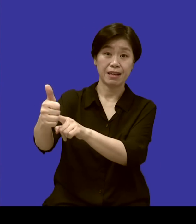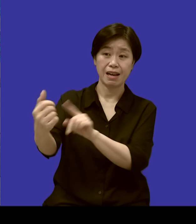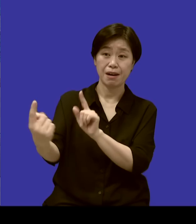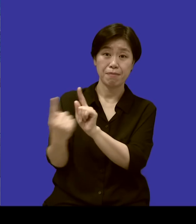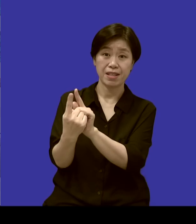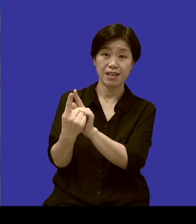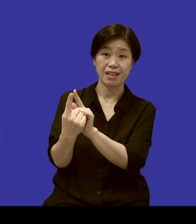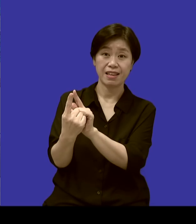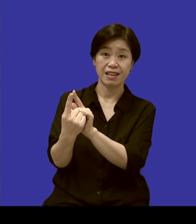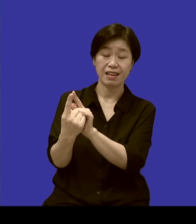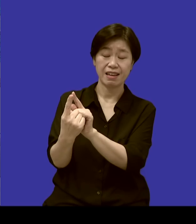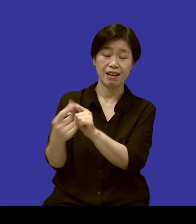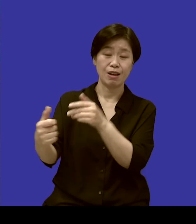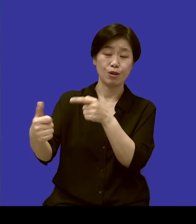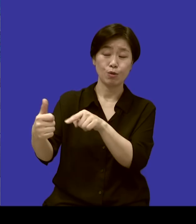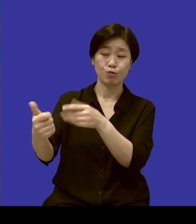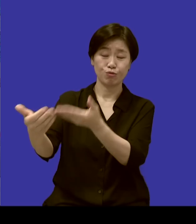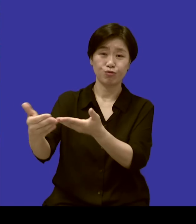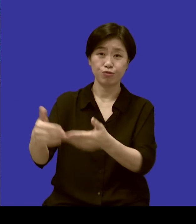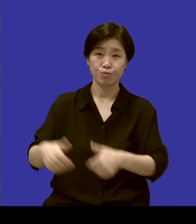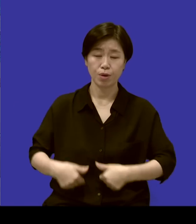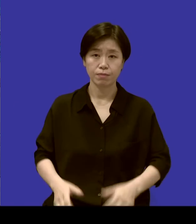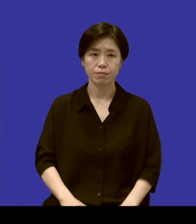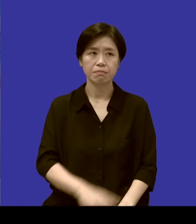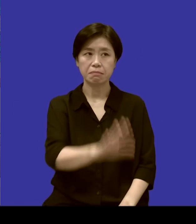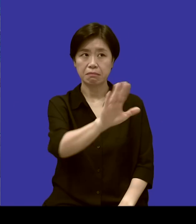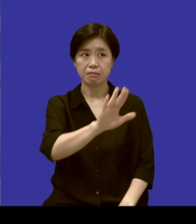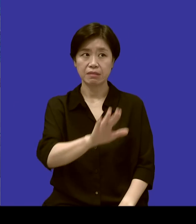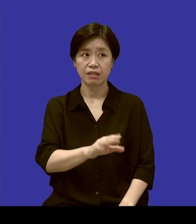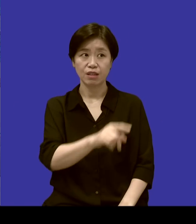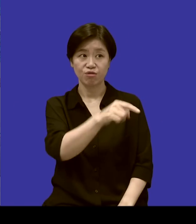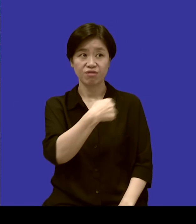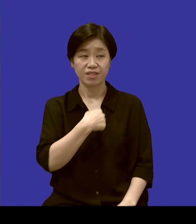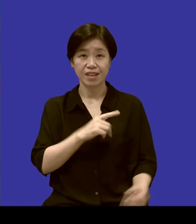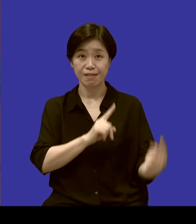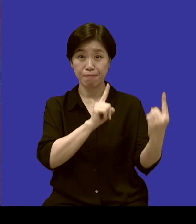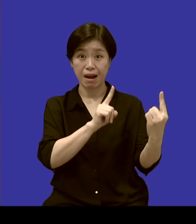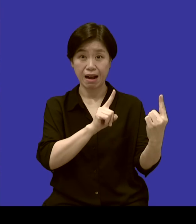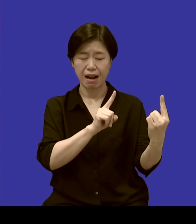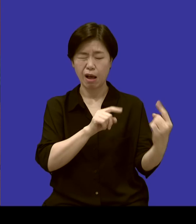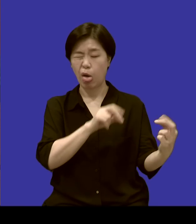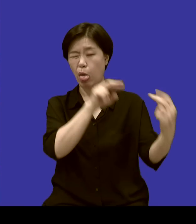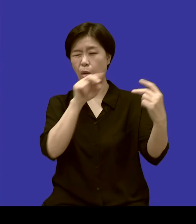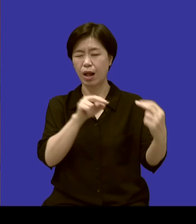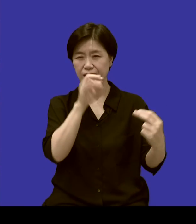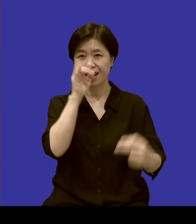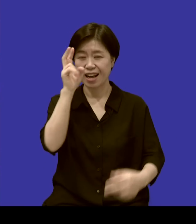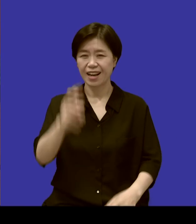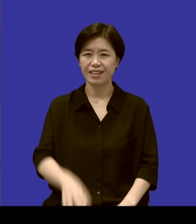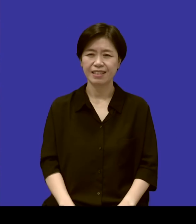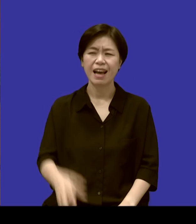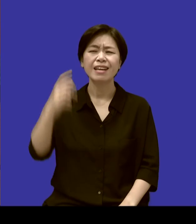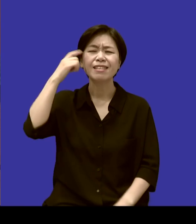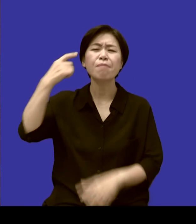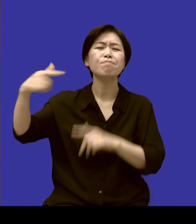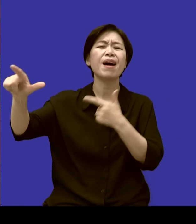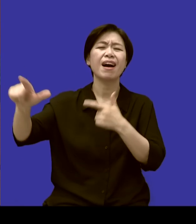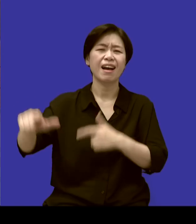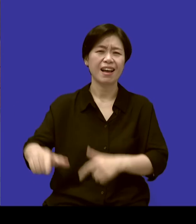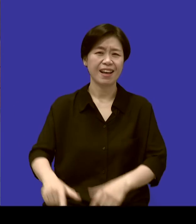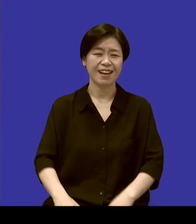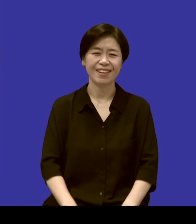되는데 제가 정말 근데 이 우리는 밑으로 1대1로 만나서 이거 하잖아요. 싸워요. 그래요? 코드가 안 맞아. 안